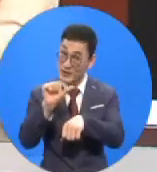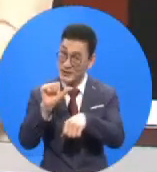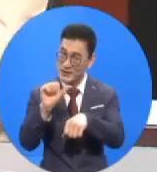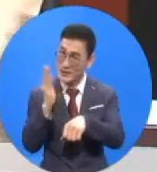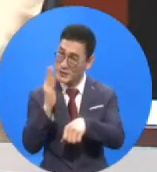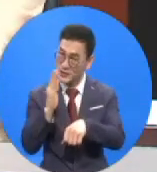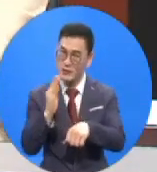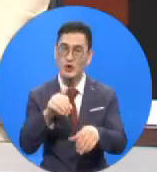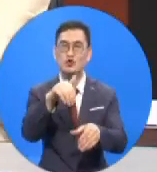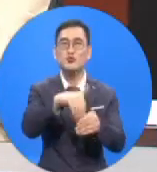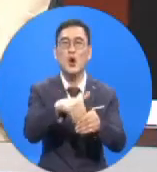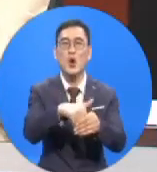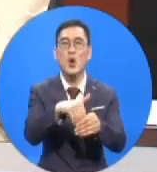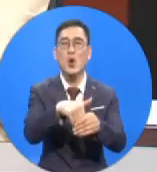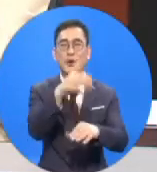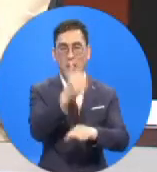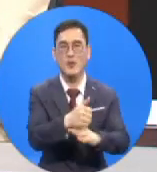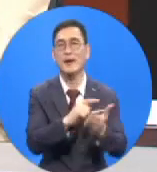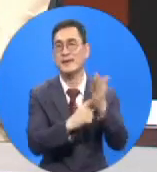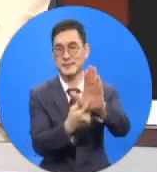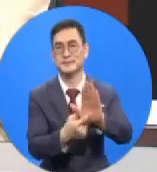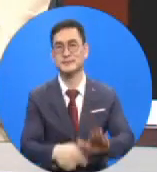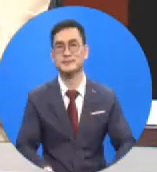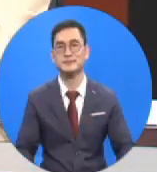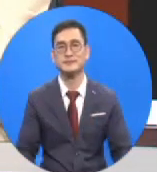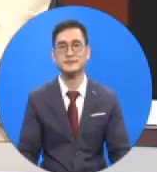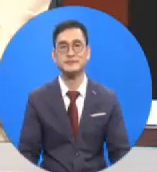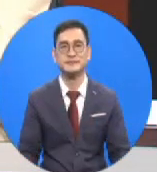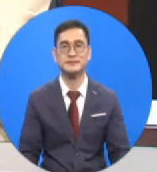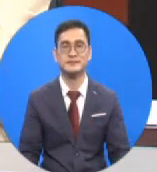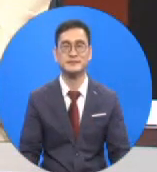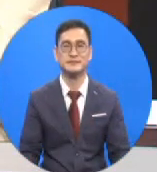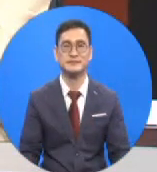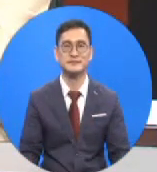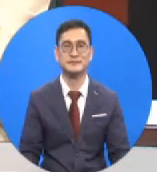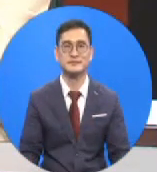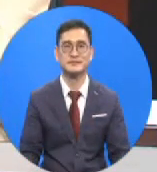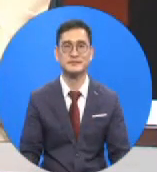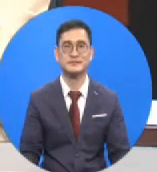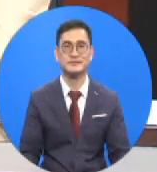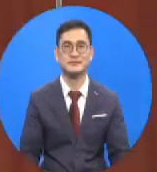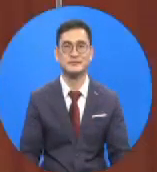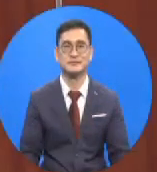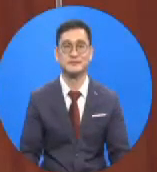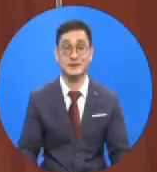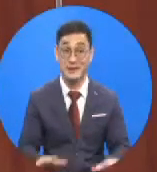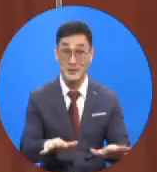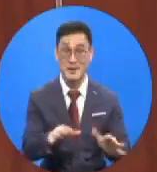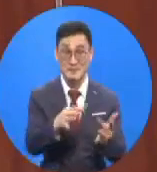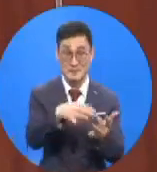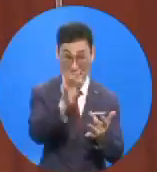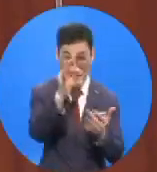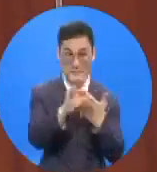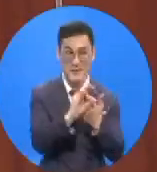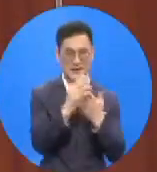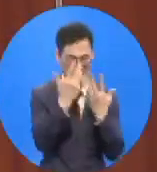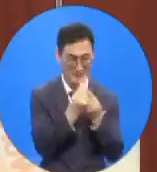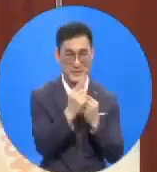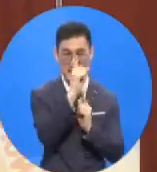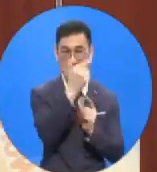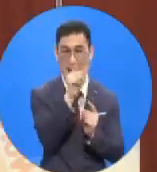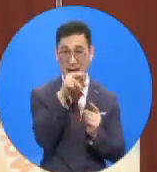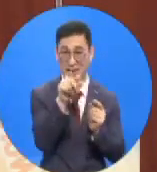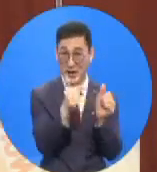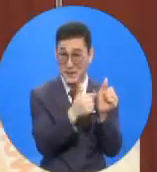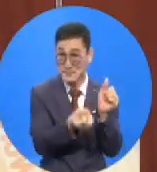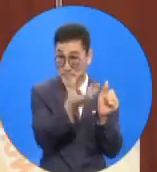주신 대로 정권 재창출에 가장 큰 과제가 되겠죠 일단 지금 이제 이번에 꽃 피면 만약 엔진인 하게 노브가 만약에 강서 된다고